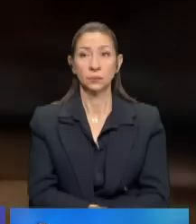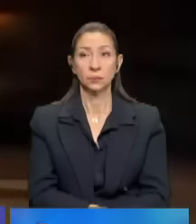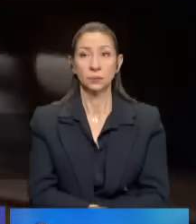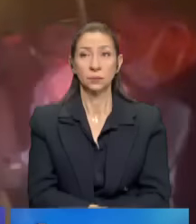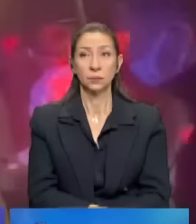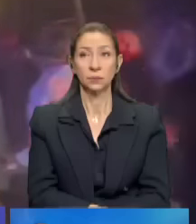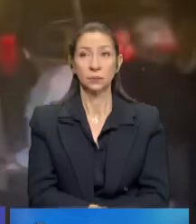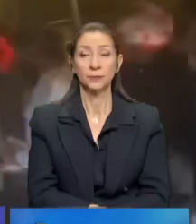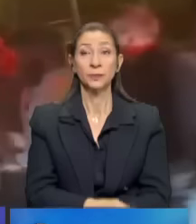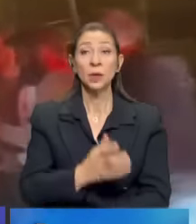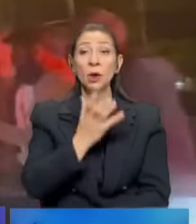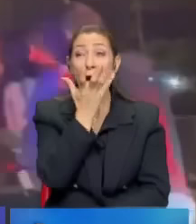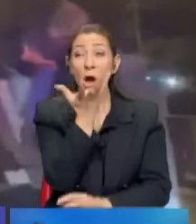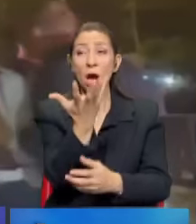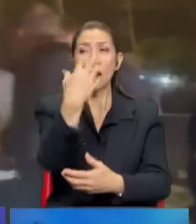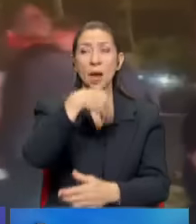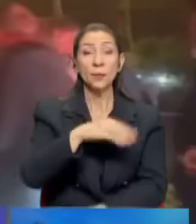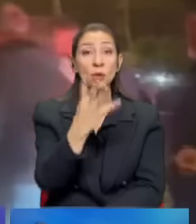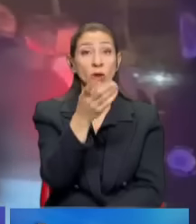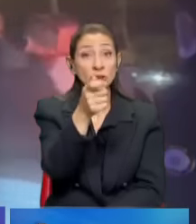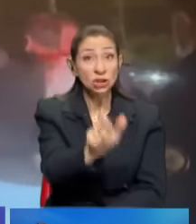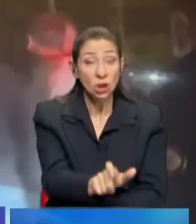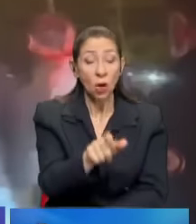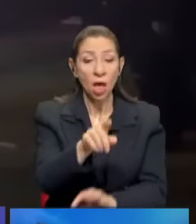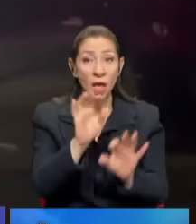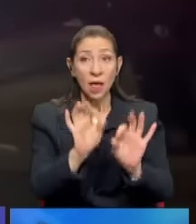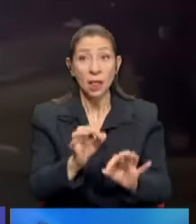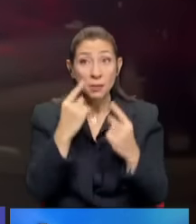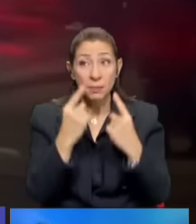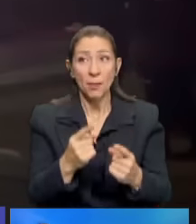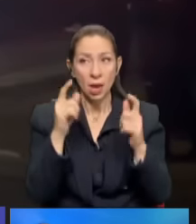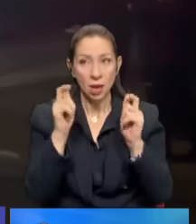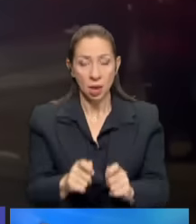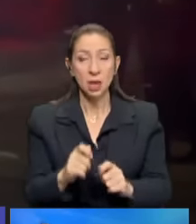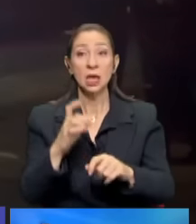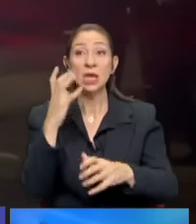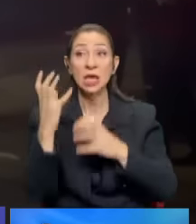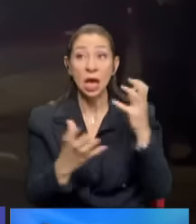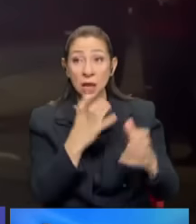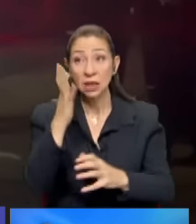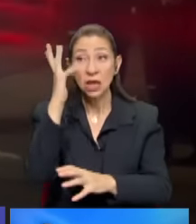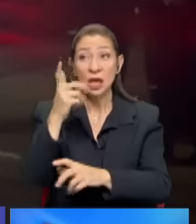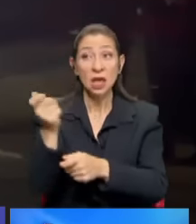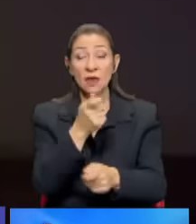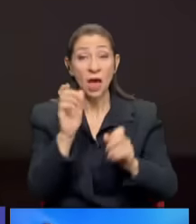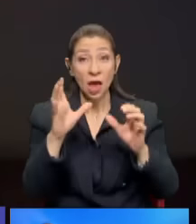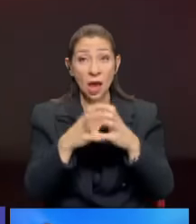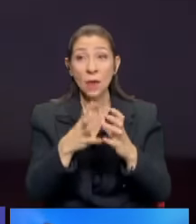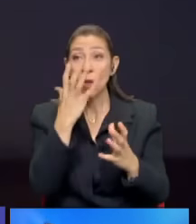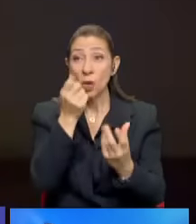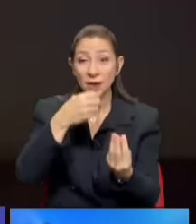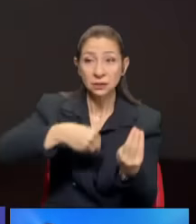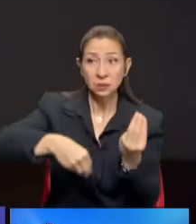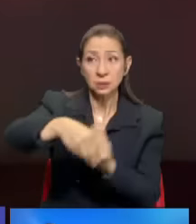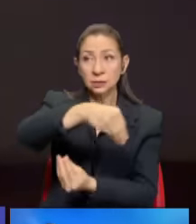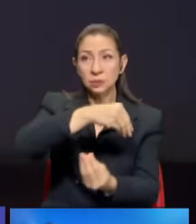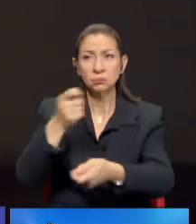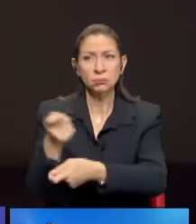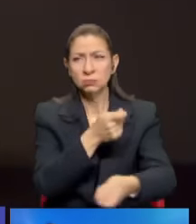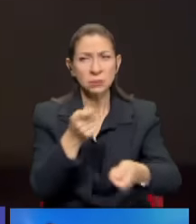geliyoruz Dumandan etkilenen DT işçiye olay yerinde müdahale edildi yangınsa itfaiye ekibinin nöbetleşe yaptığı